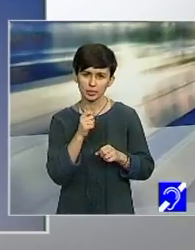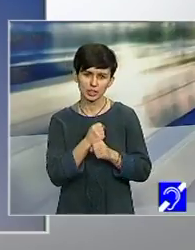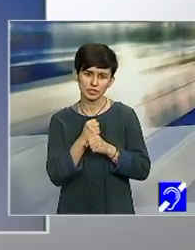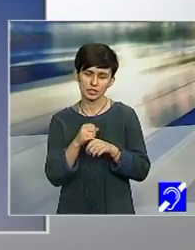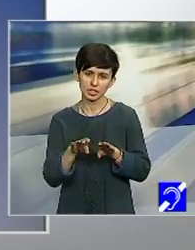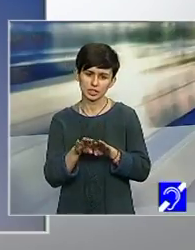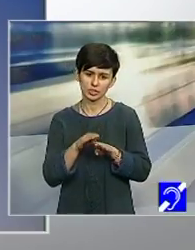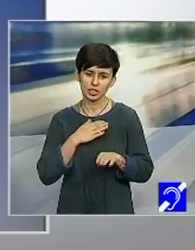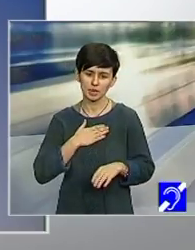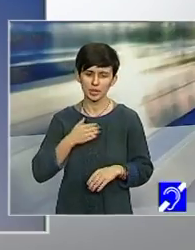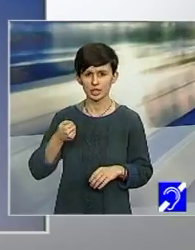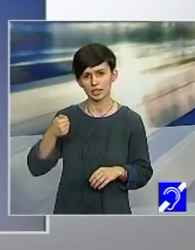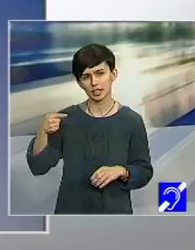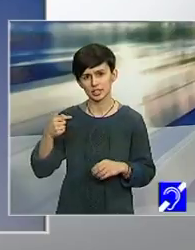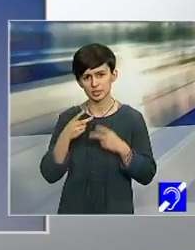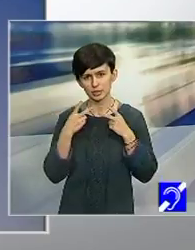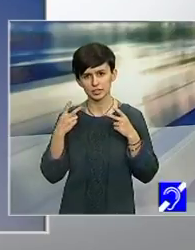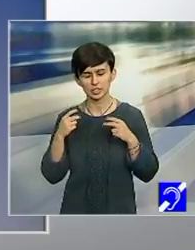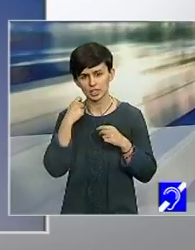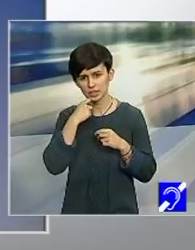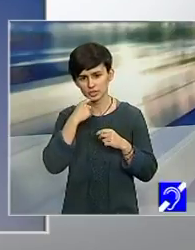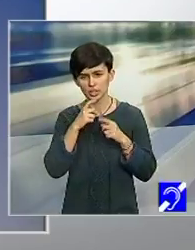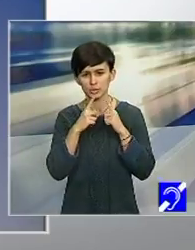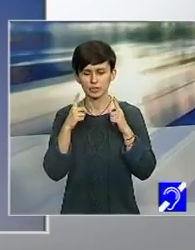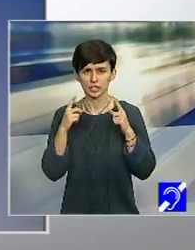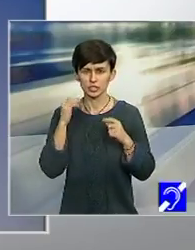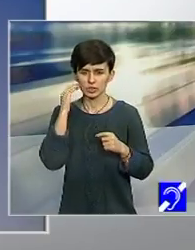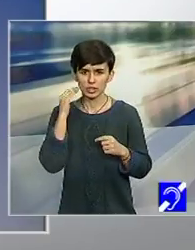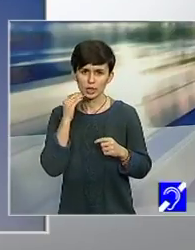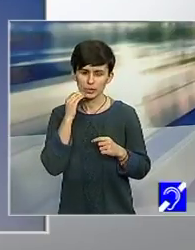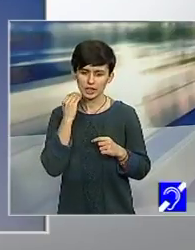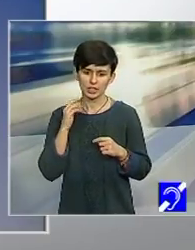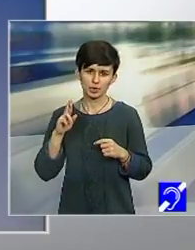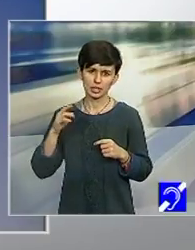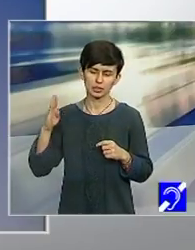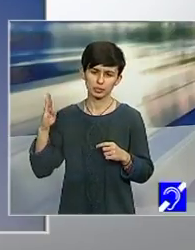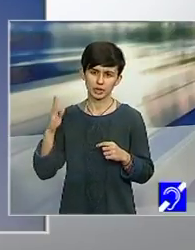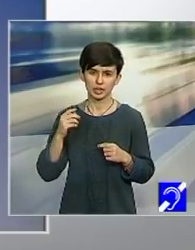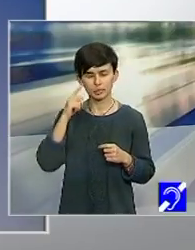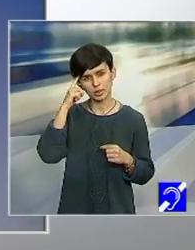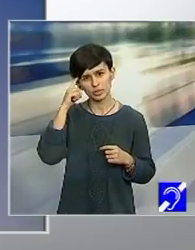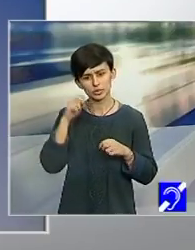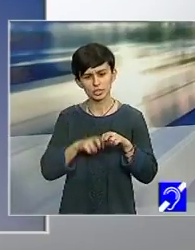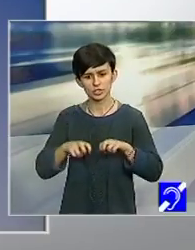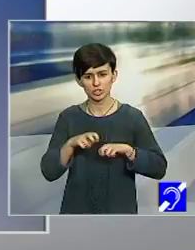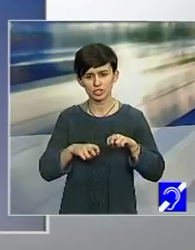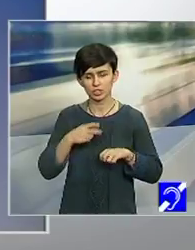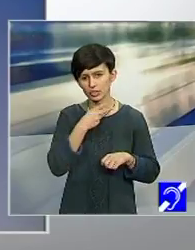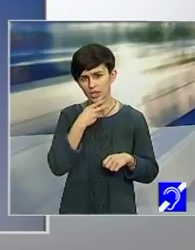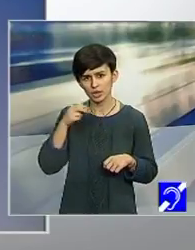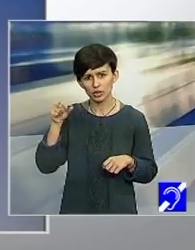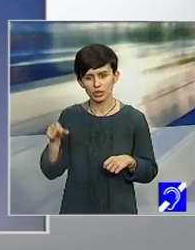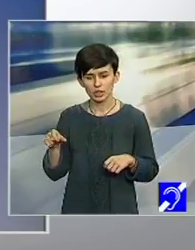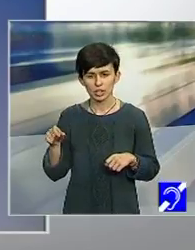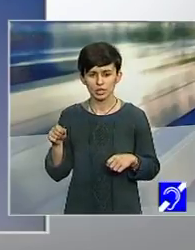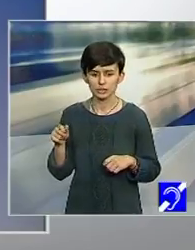colega mea Andreea Ghiță despre vizita la Cluj a profesorului american Randolph Brehm, unul dintre cei mai renumiți cercetători ai Holocaustului din